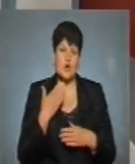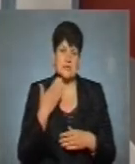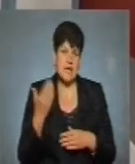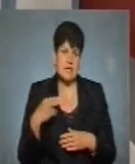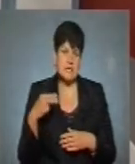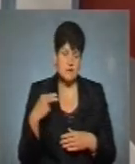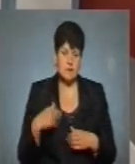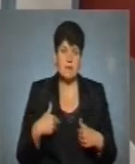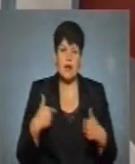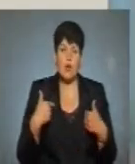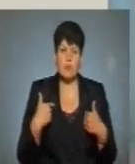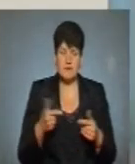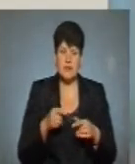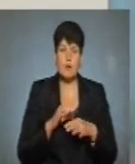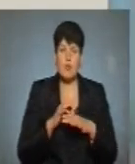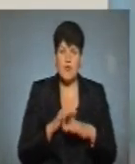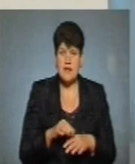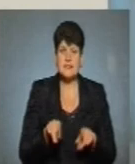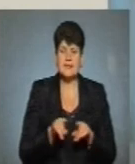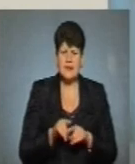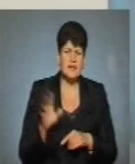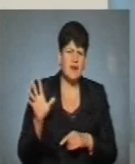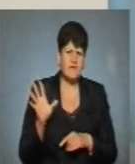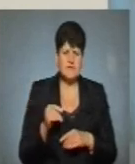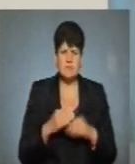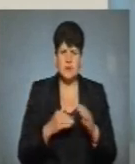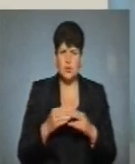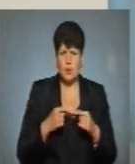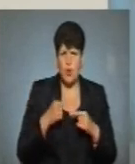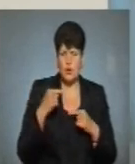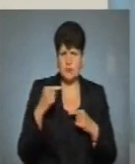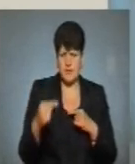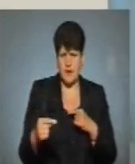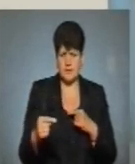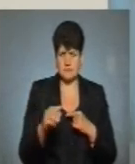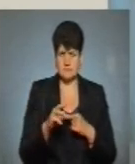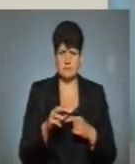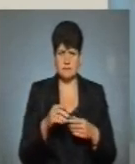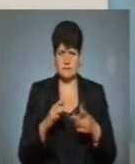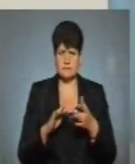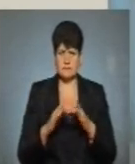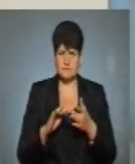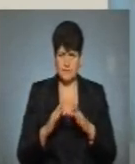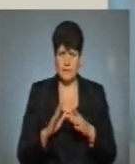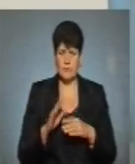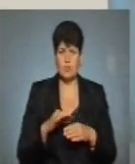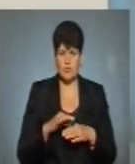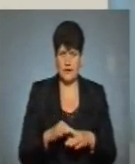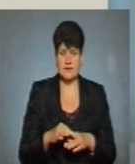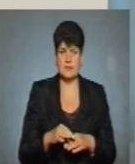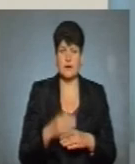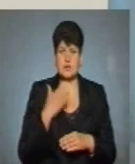їх провести, так як ми зараз всі практично працюємо в онлайн-режимі дистанційно, онлайн-режимі були проведені останні